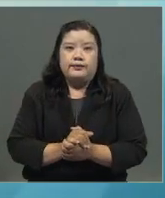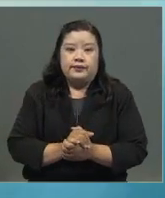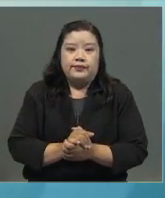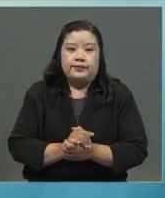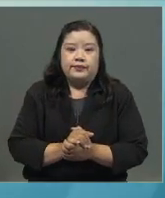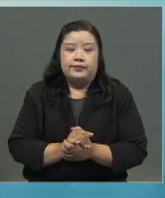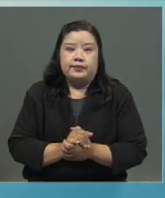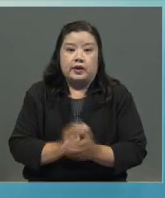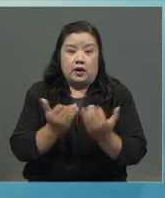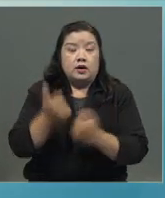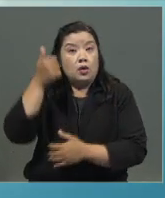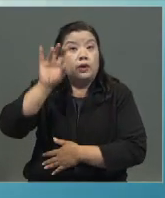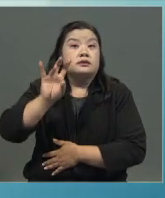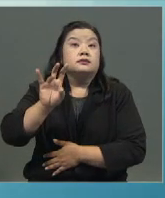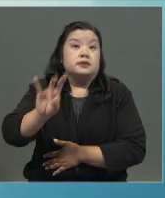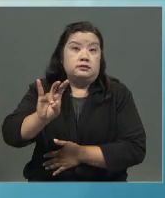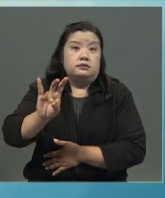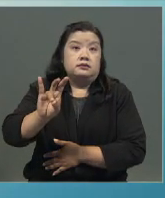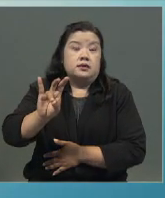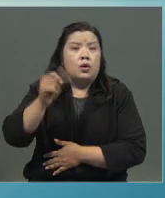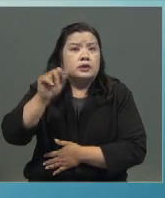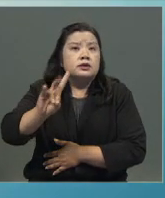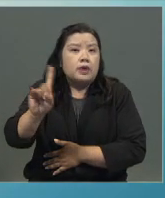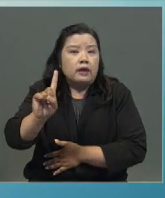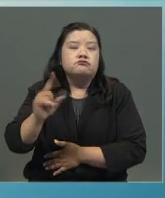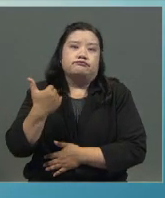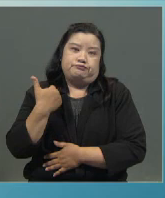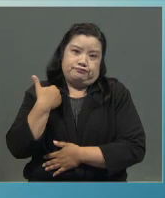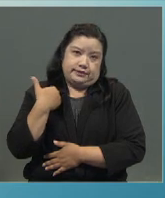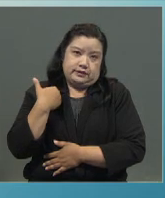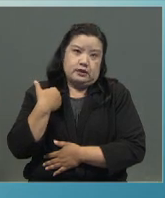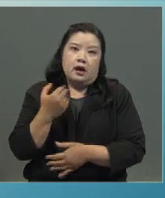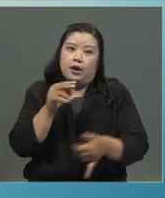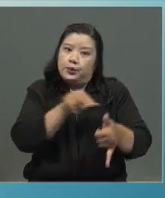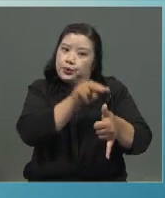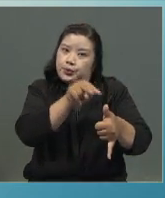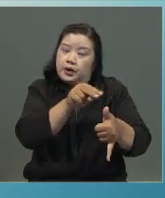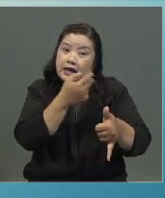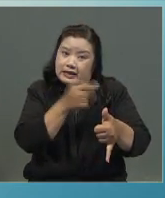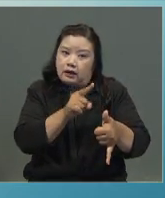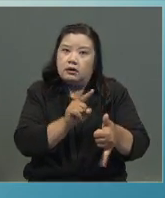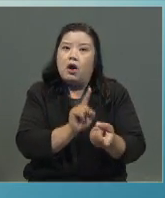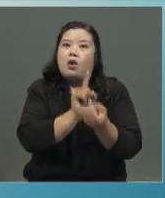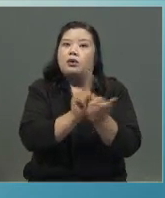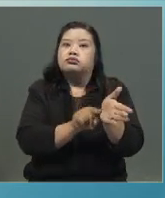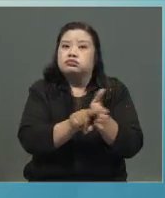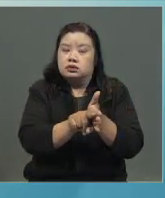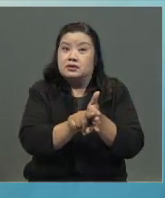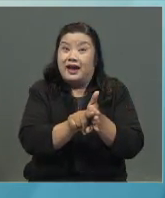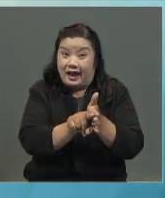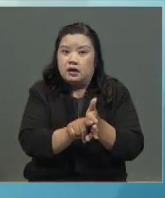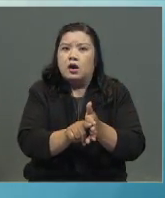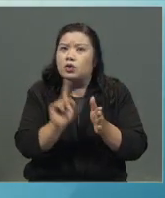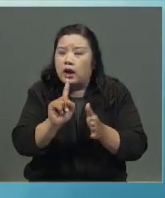นี่คือเก็ดวันที่เราพบเฉพาะคนที่กลบมาจากต่างประเทศก็คอState Quar